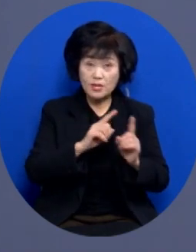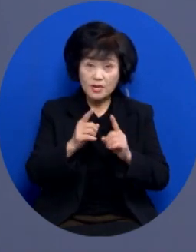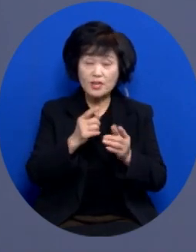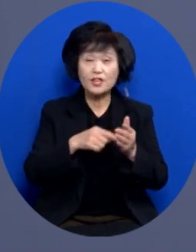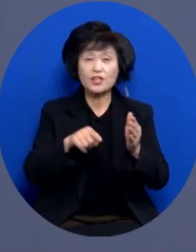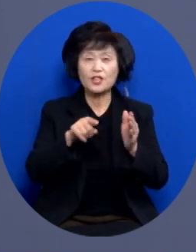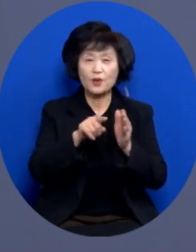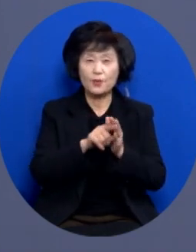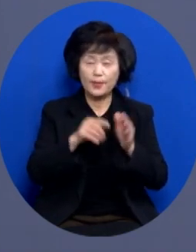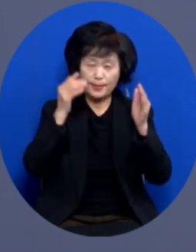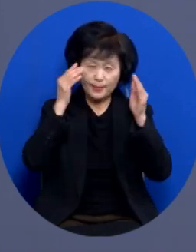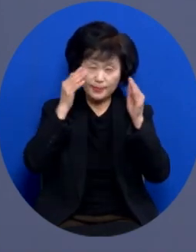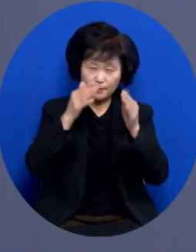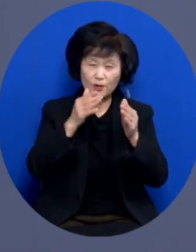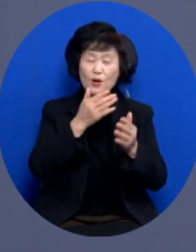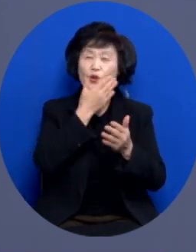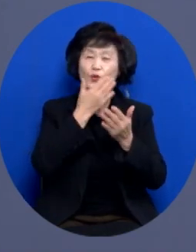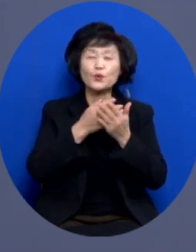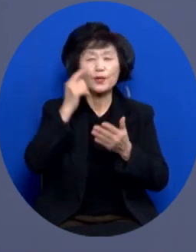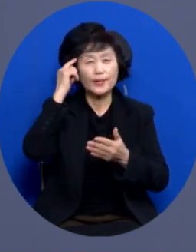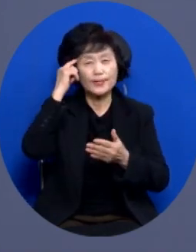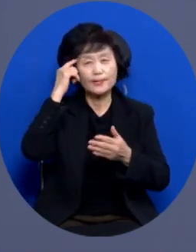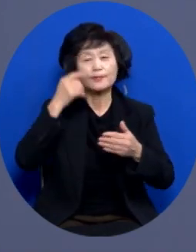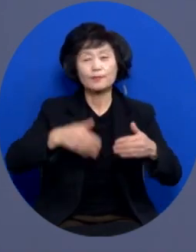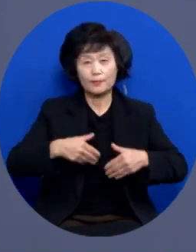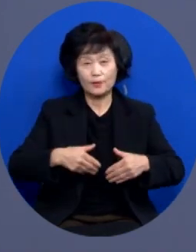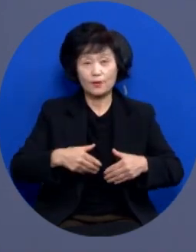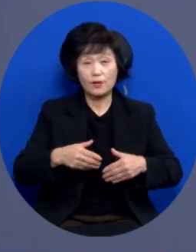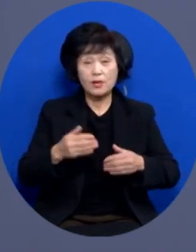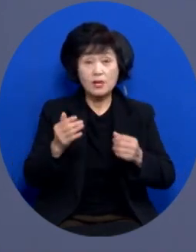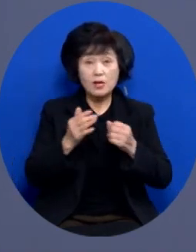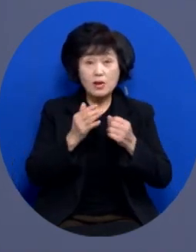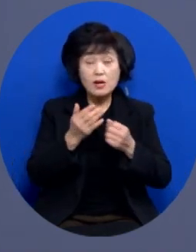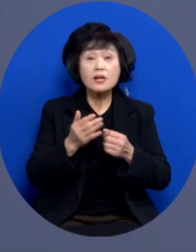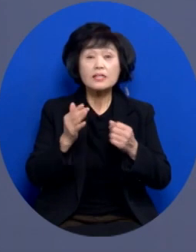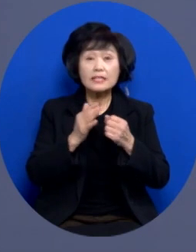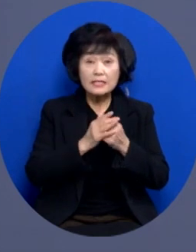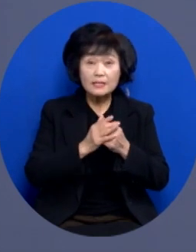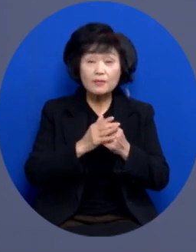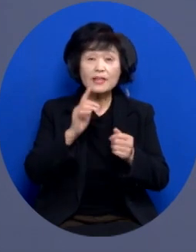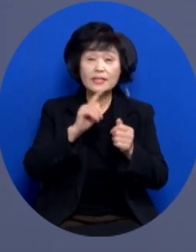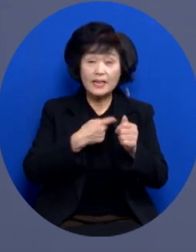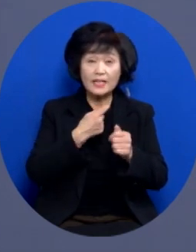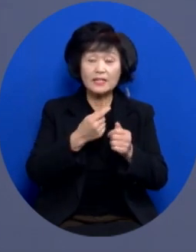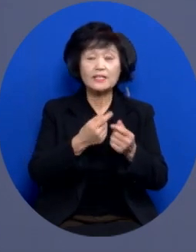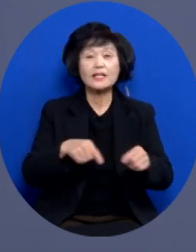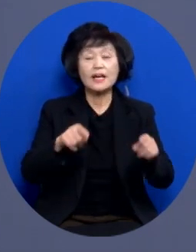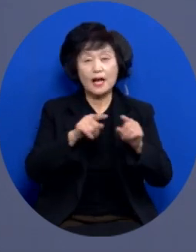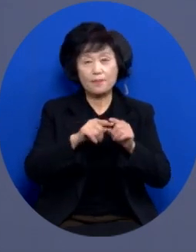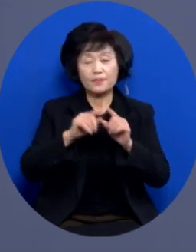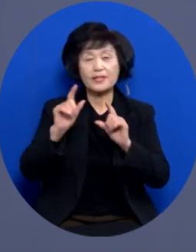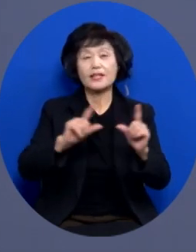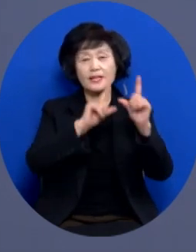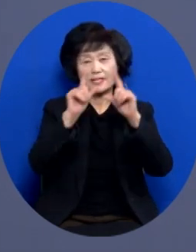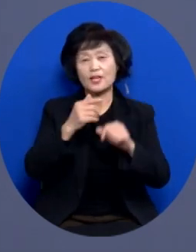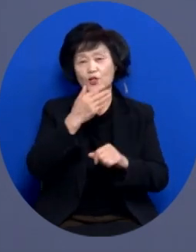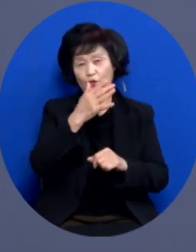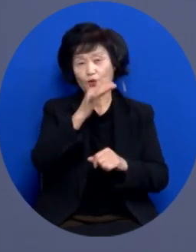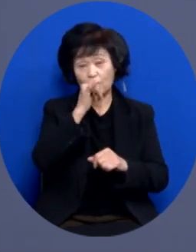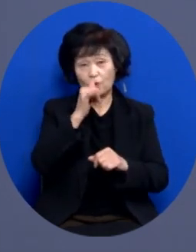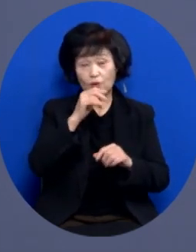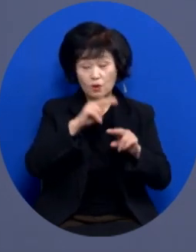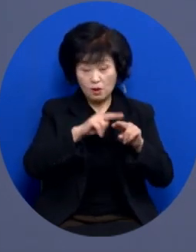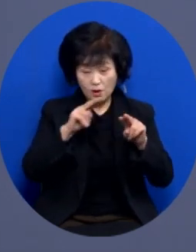두고 중요하게 얘기해야 될 것 같습니다. 그래야 공생하고 한국교회가 희망 있고 살아날 수가 있는 것입니다. 또